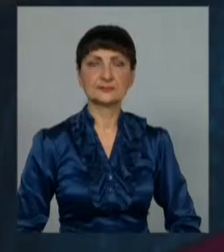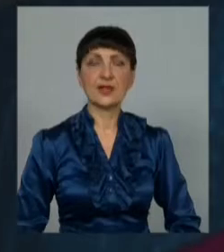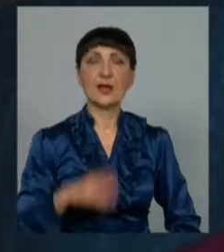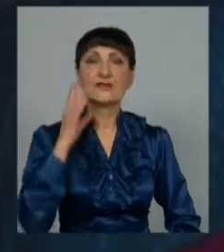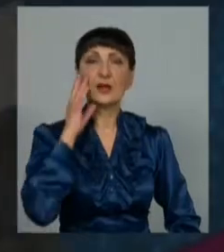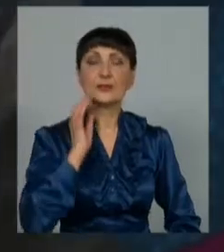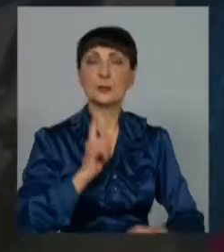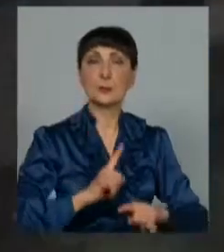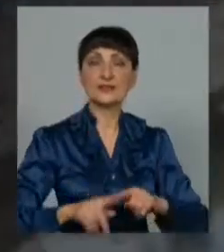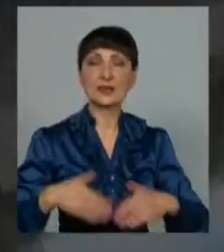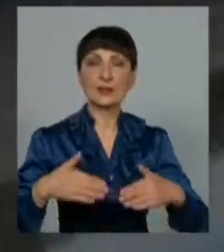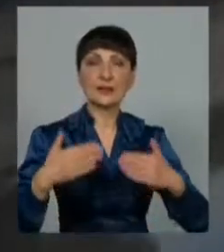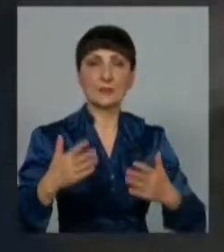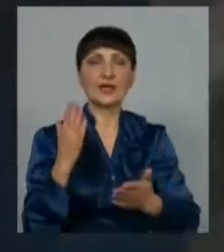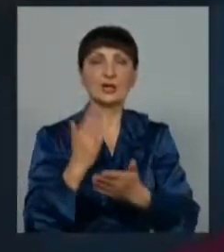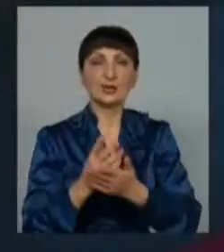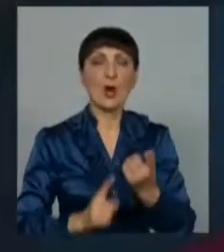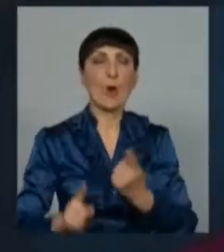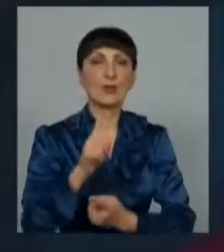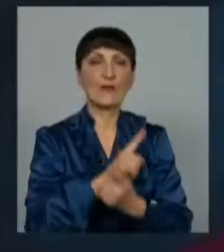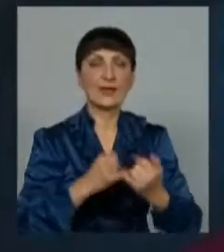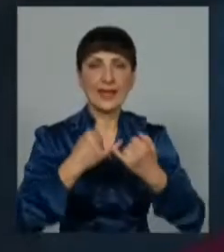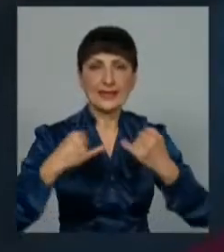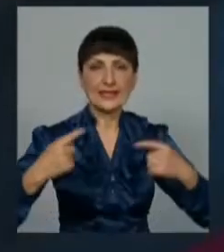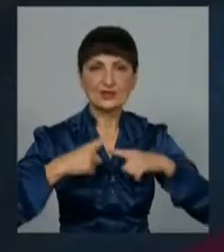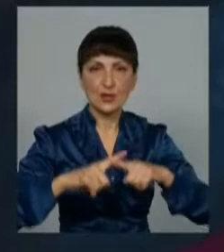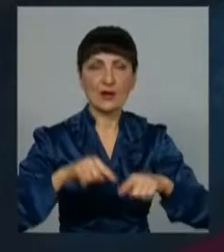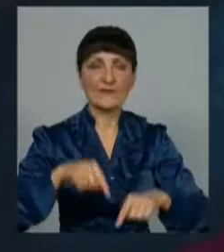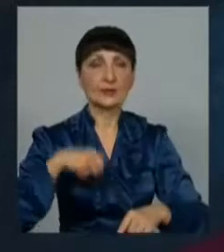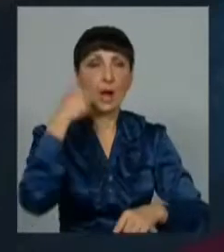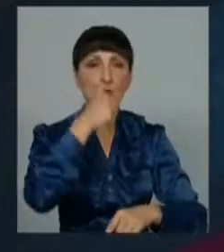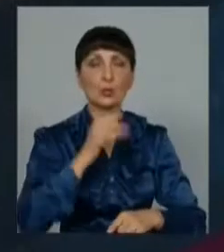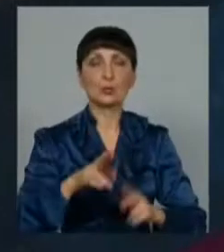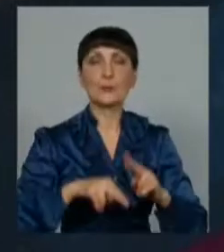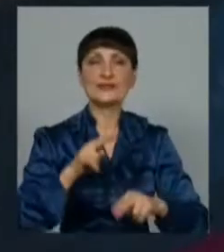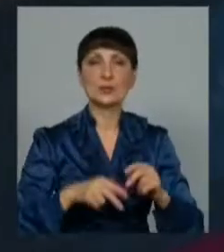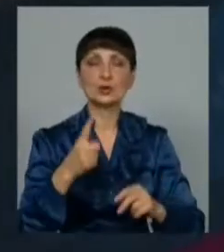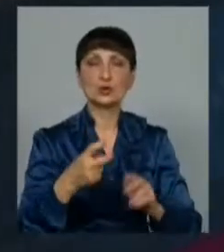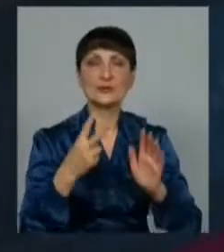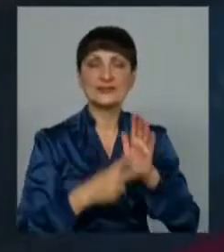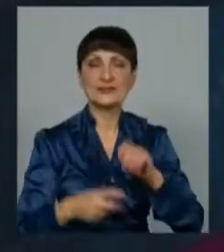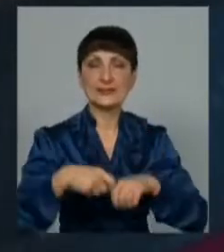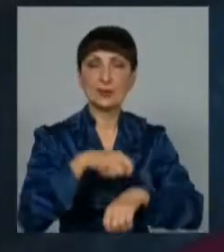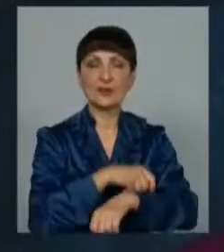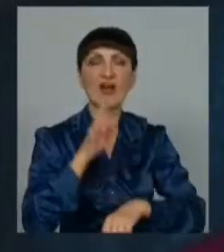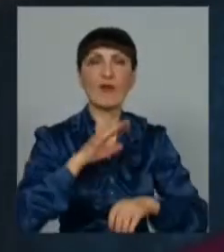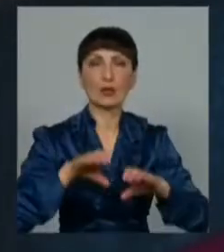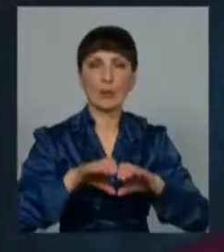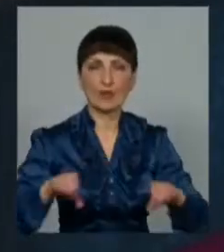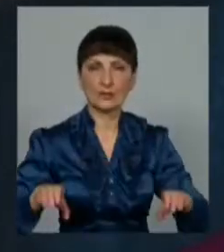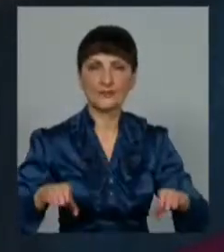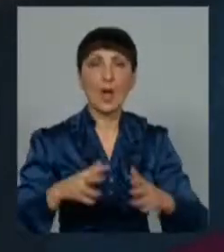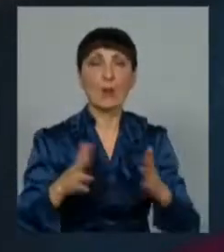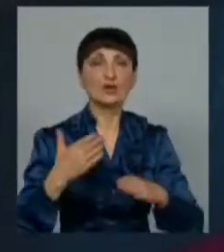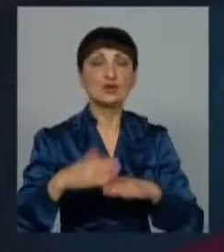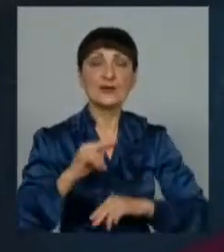В Алматы стремительными темпами идет обновление инженерных сетей. Только в этом году будет построено 170 километров водопровода. Большая